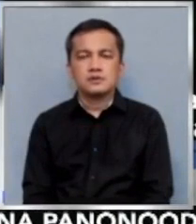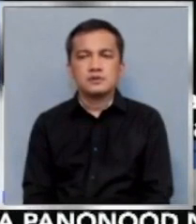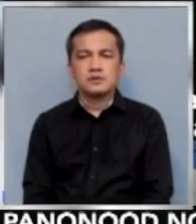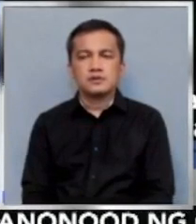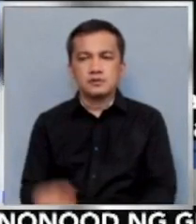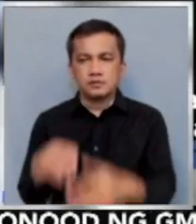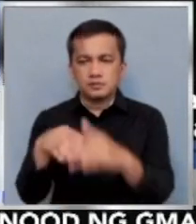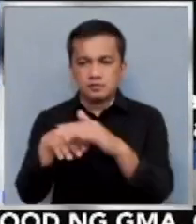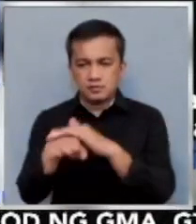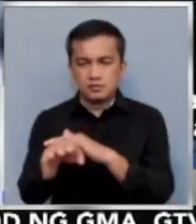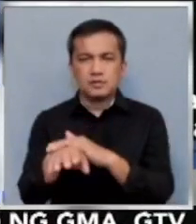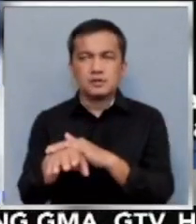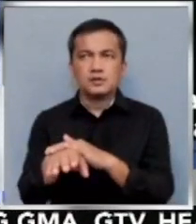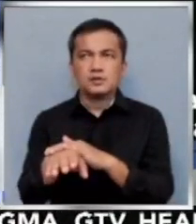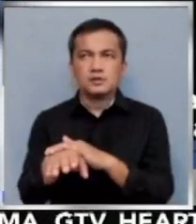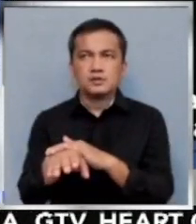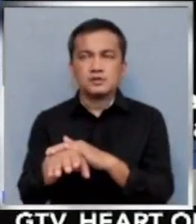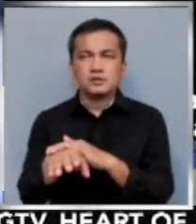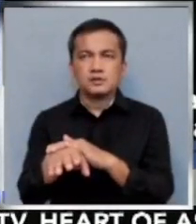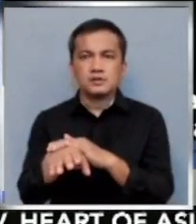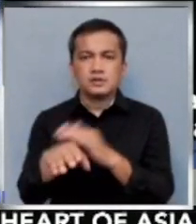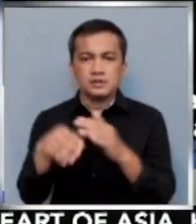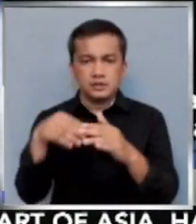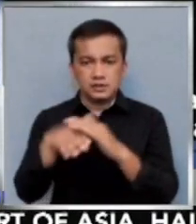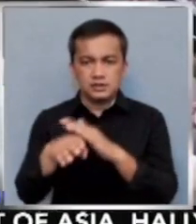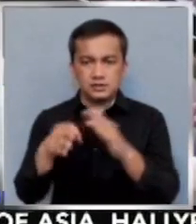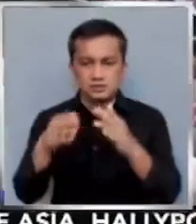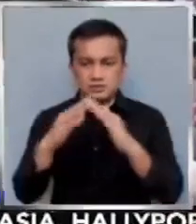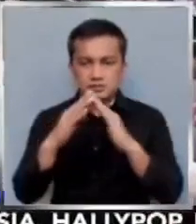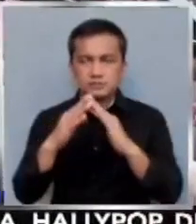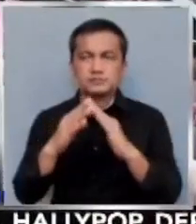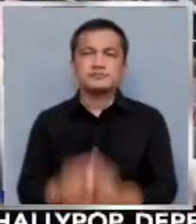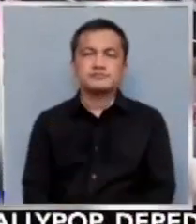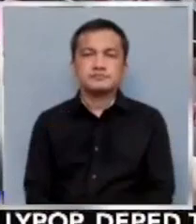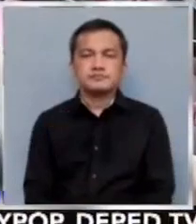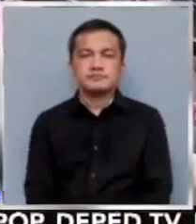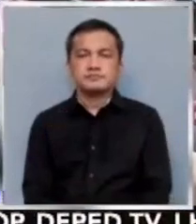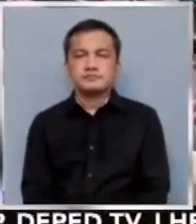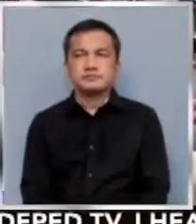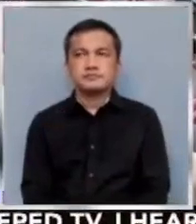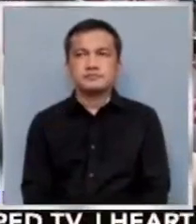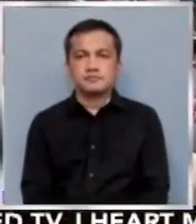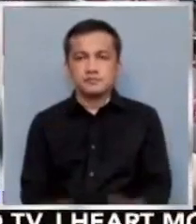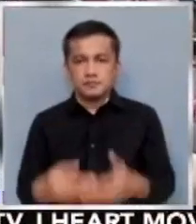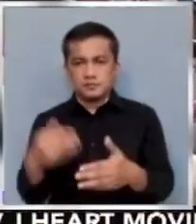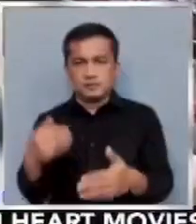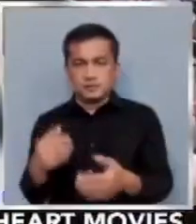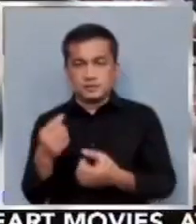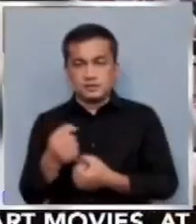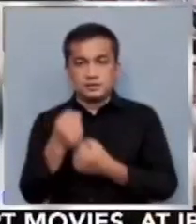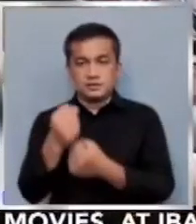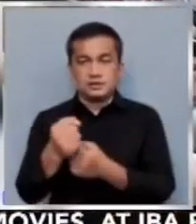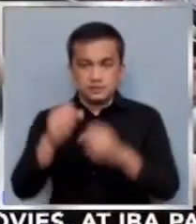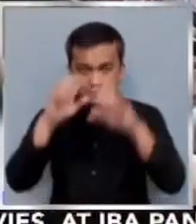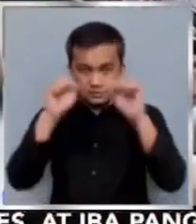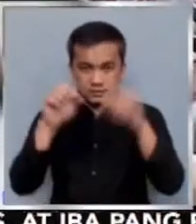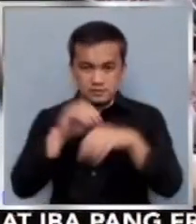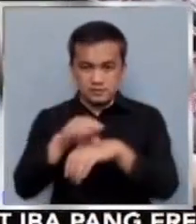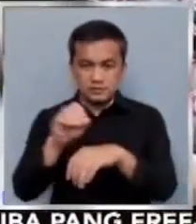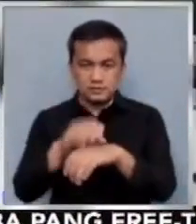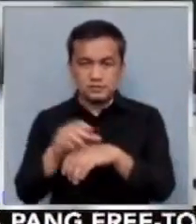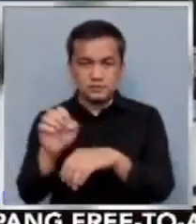sa indoor establishments. Nauna nang iminungkahi ni Presidential Advisor for Entrepreneurship